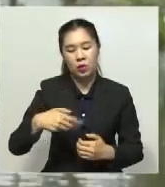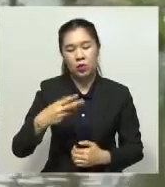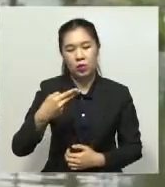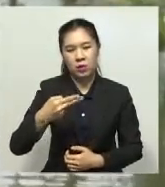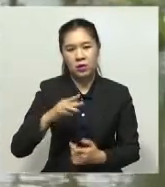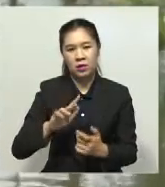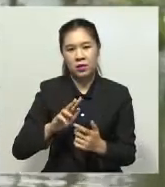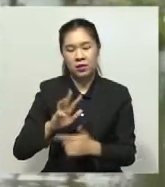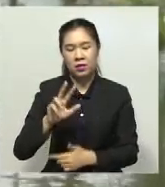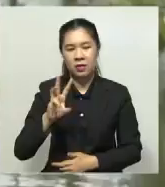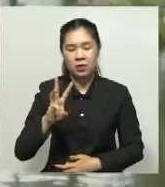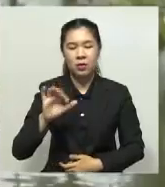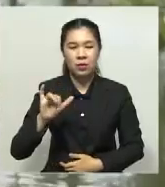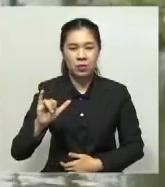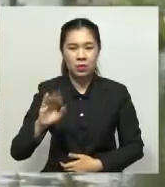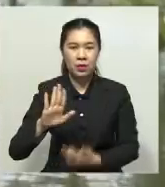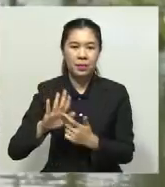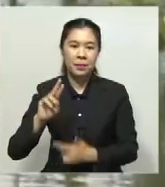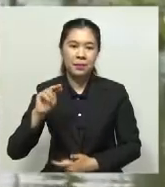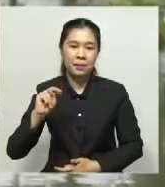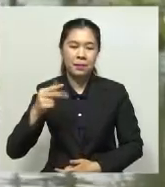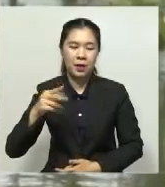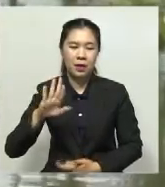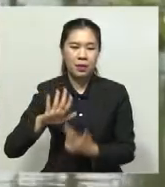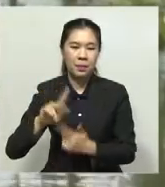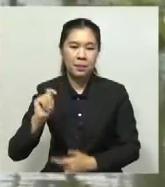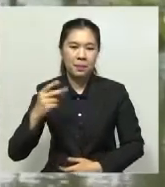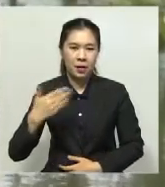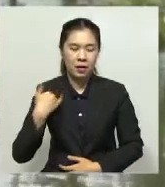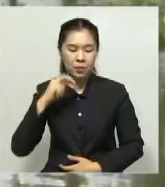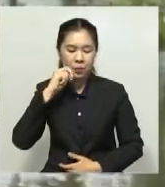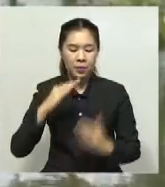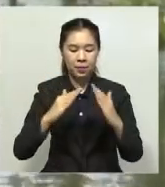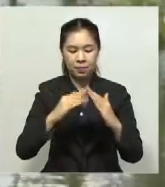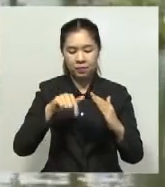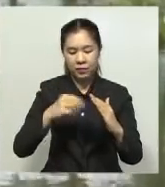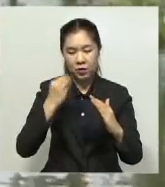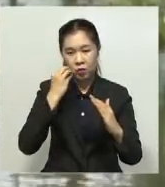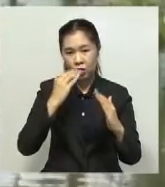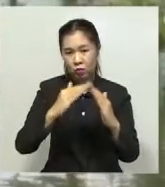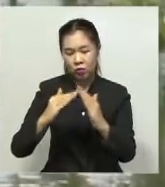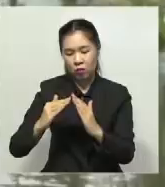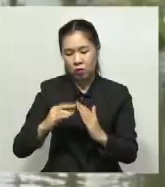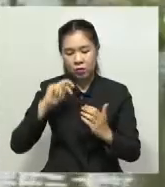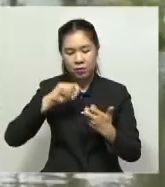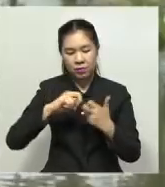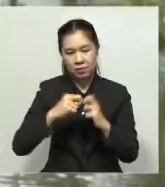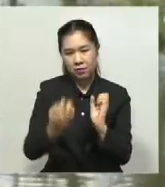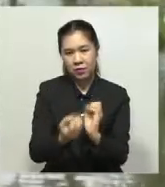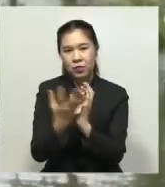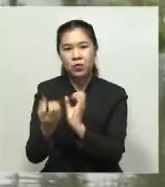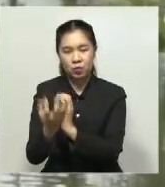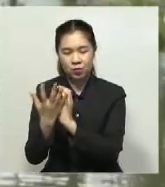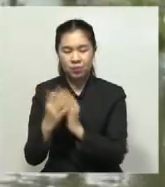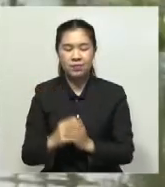ครับก็ทำให้บ้านเรือนของประชาชนได้รับผลกระทบแต่โชคดีหน่อยนะครับว่าในอำเภอบุงคล้า